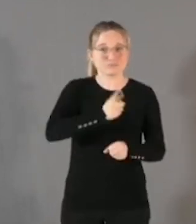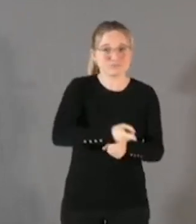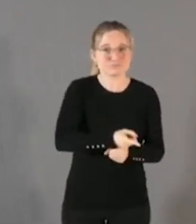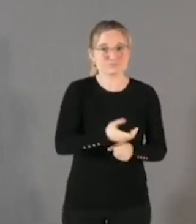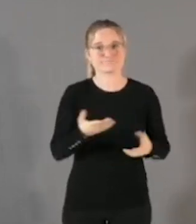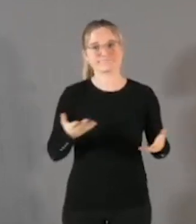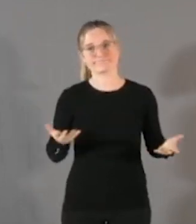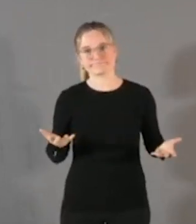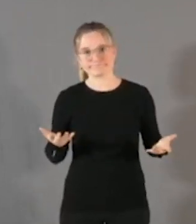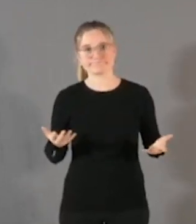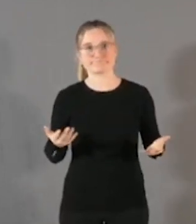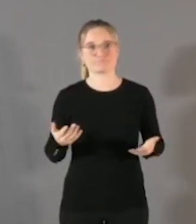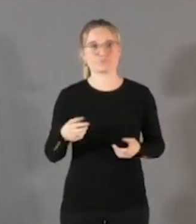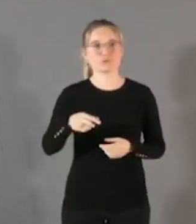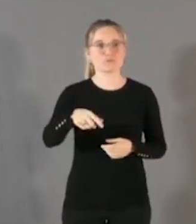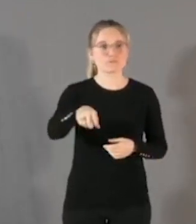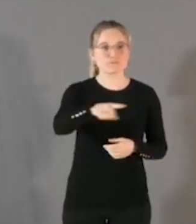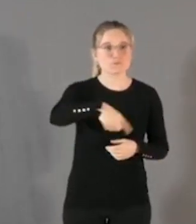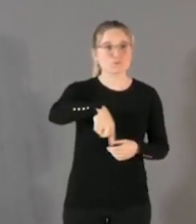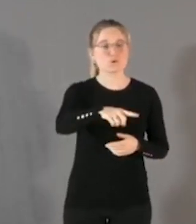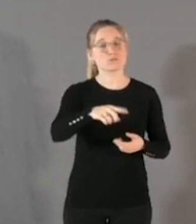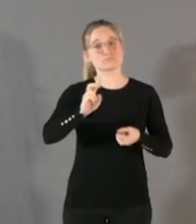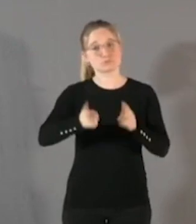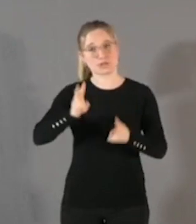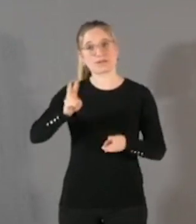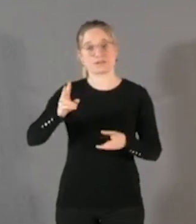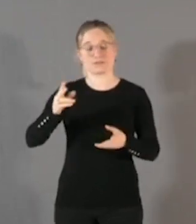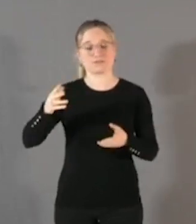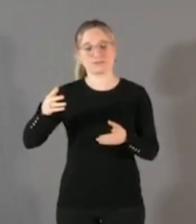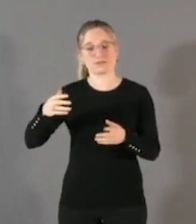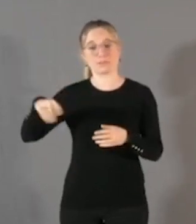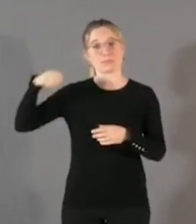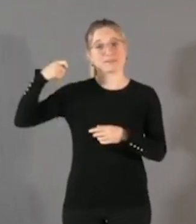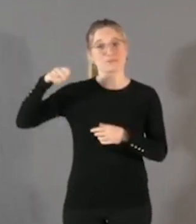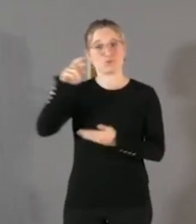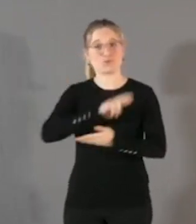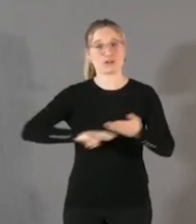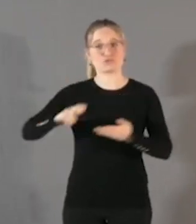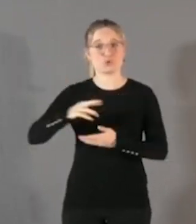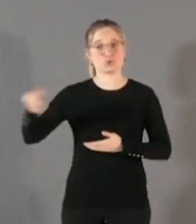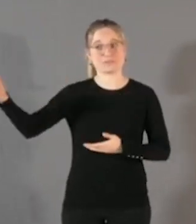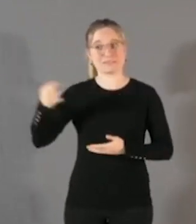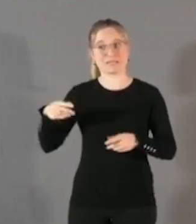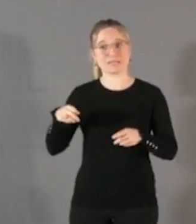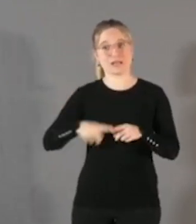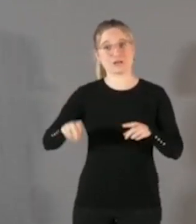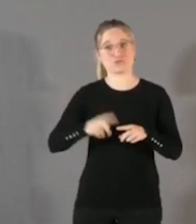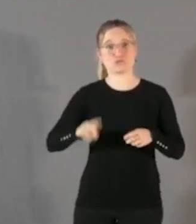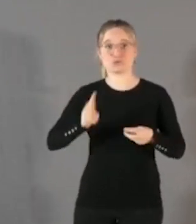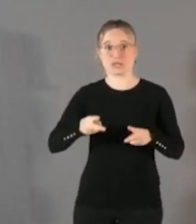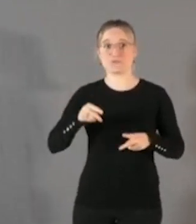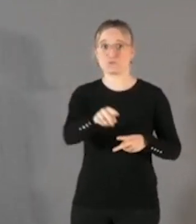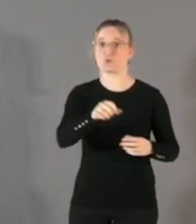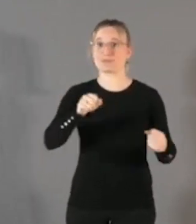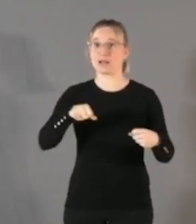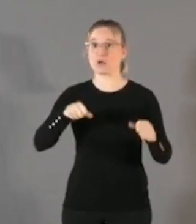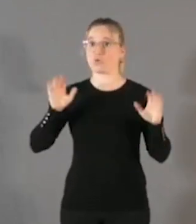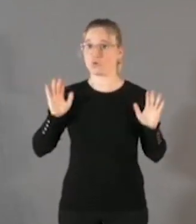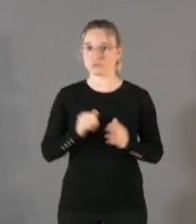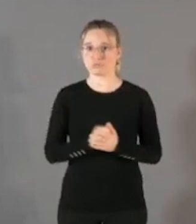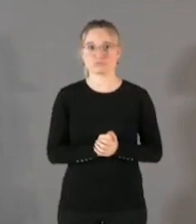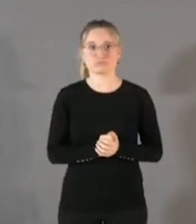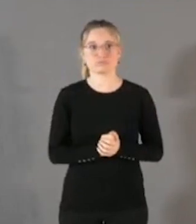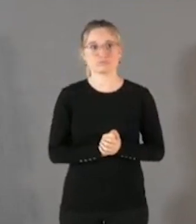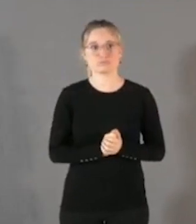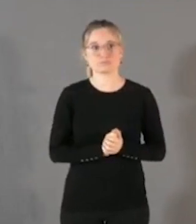aurait pu le qualifier le président de la région, ce n'est pas prêt de s'arrêter. Ça va faire plaisir à Arnaud Muselier que vous ressembliez.